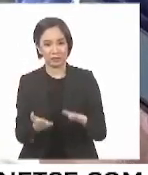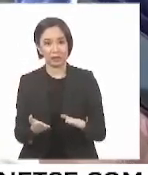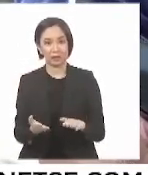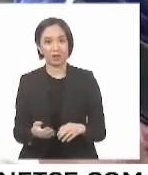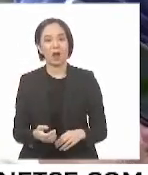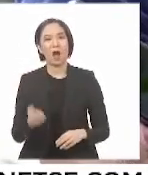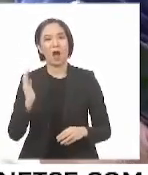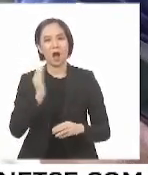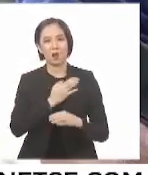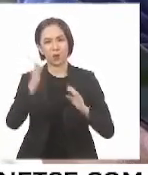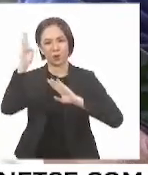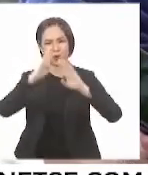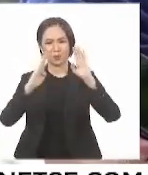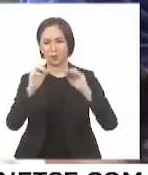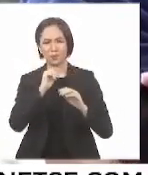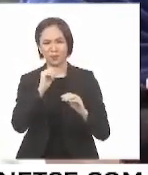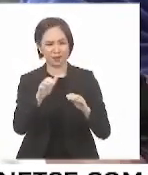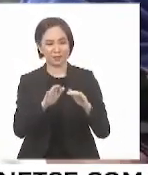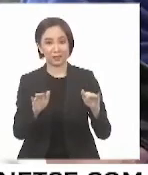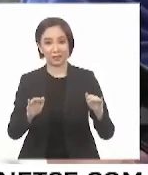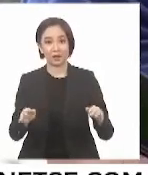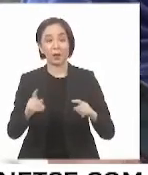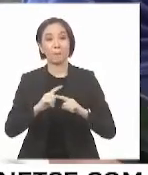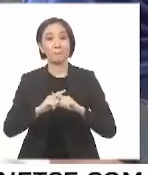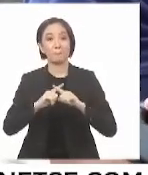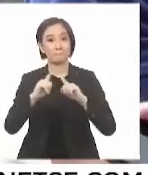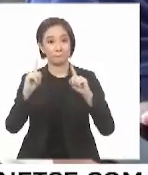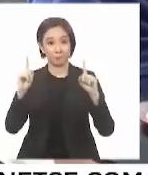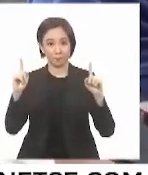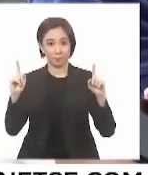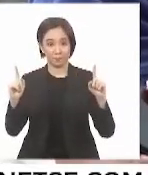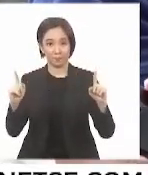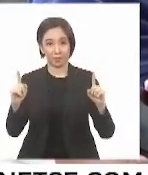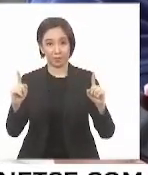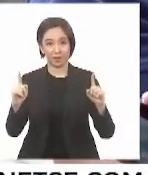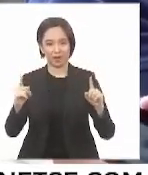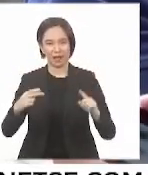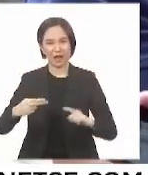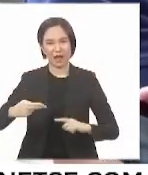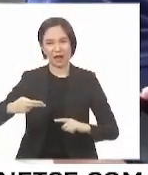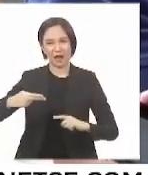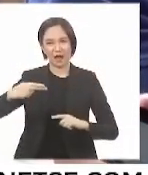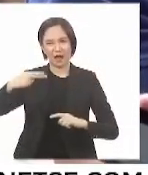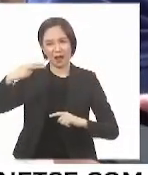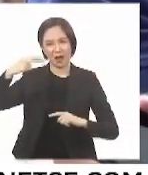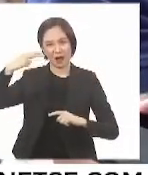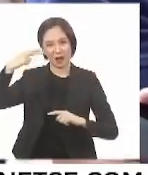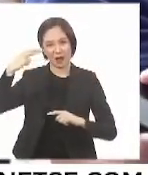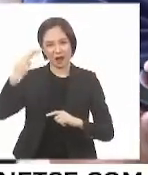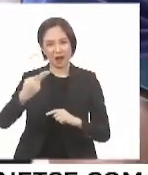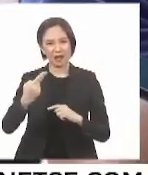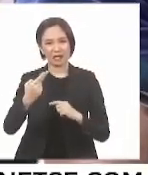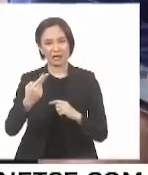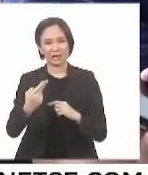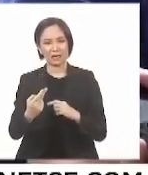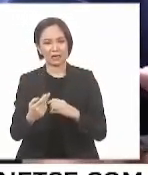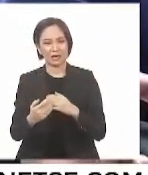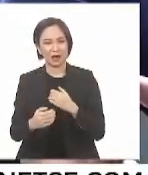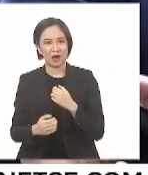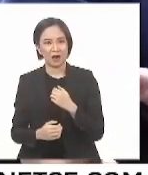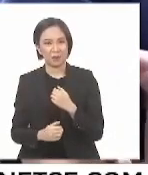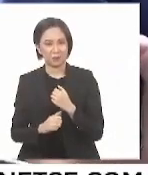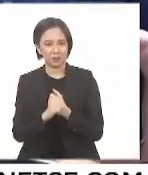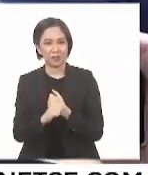ay hindi po ang mga bata, pero yung mga high-risk individuals at individuals